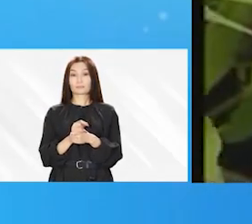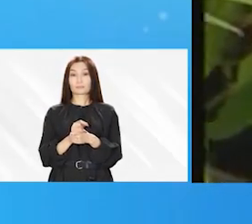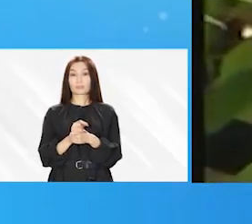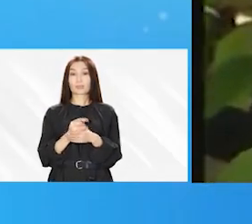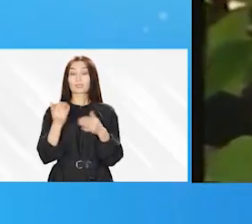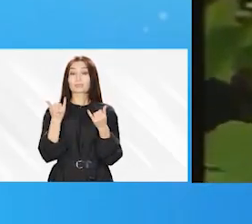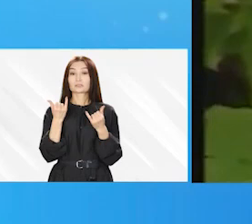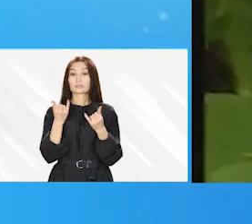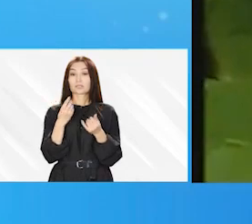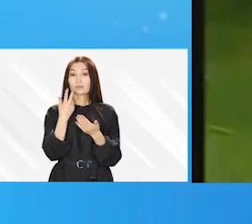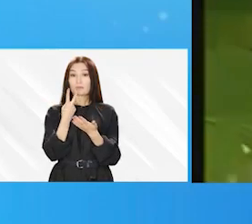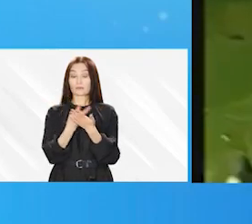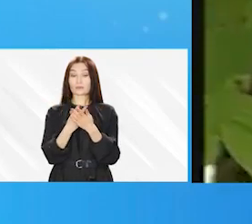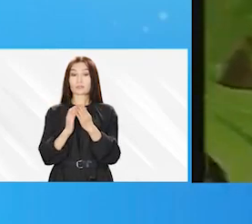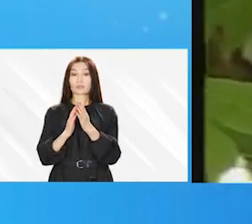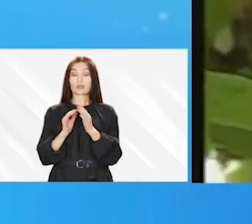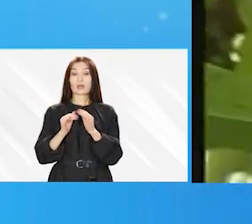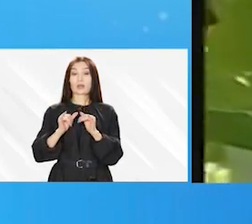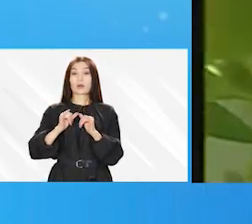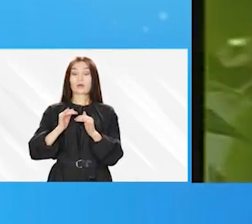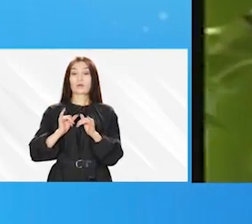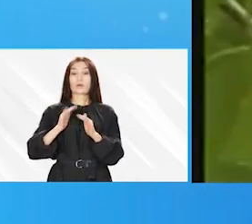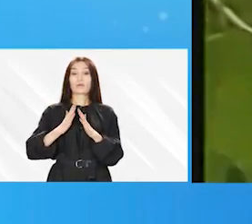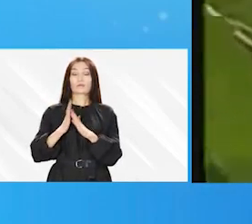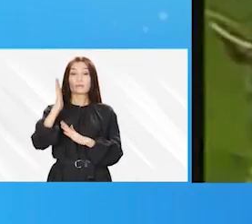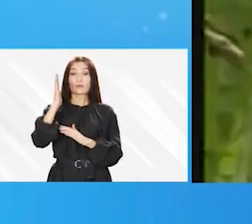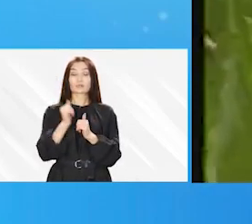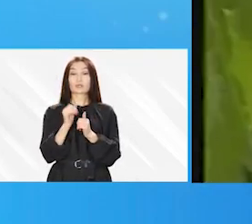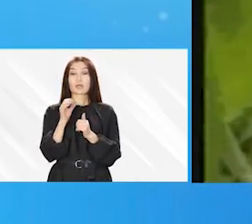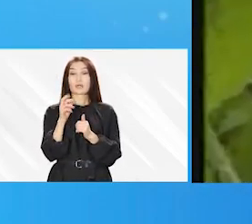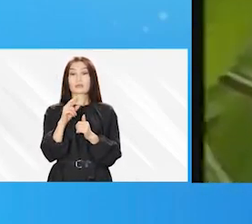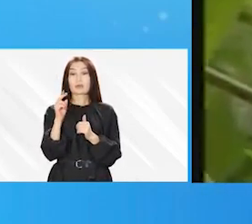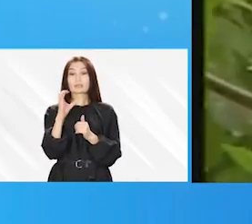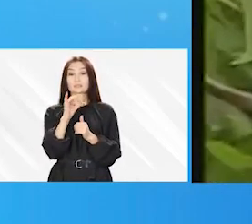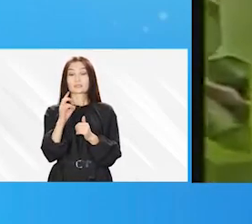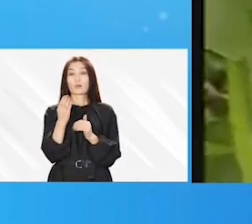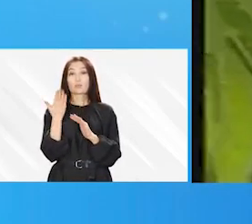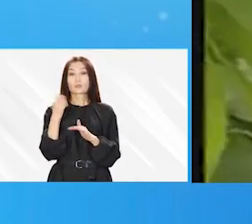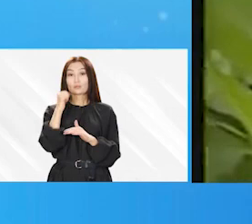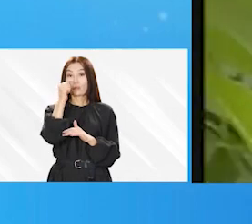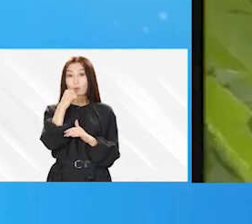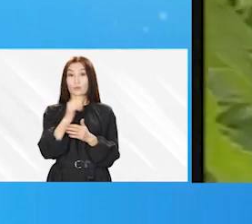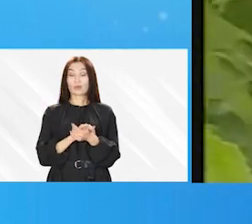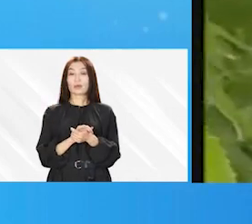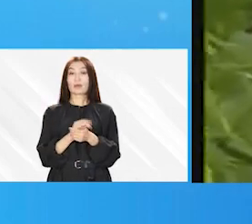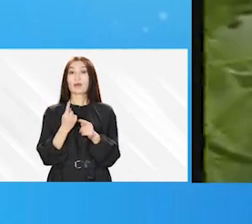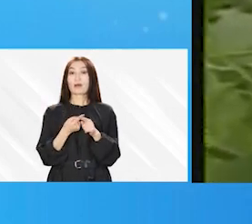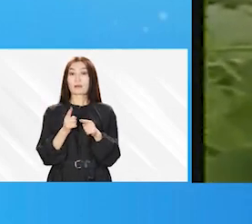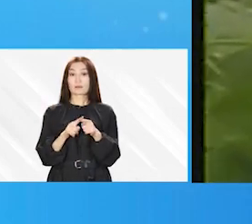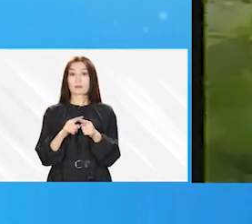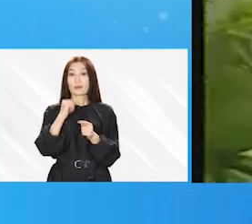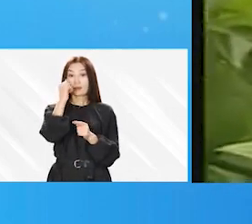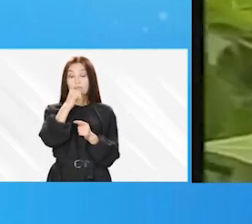сейчас вы видите прирост ясеня прошлого года а это